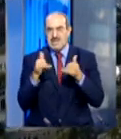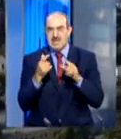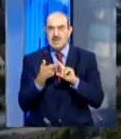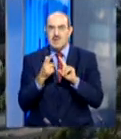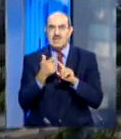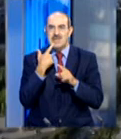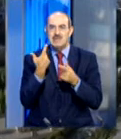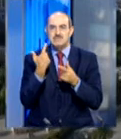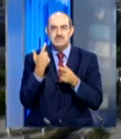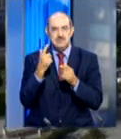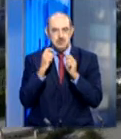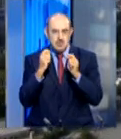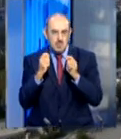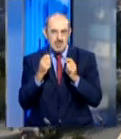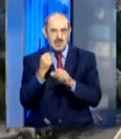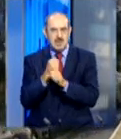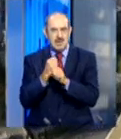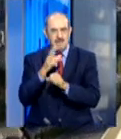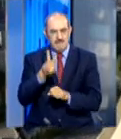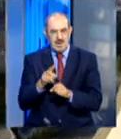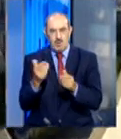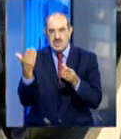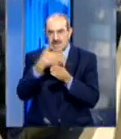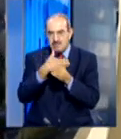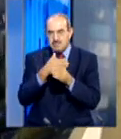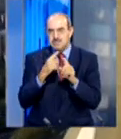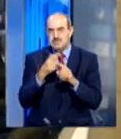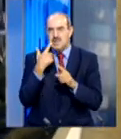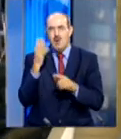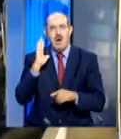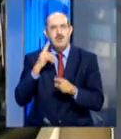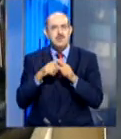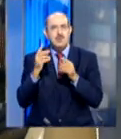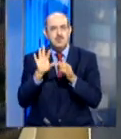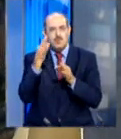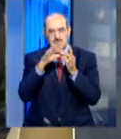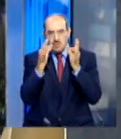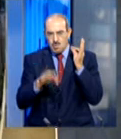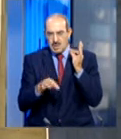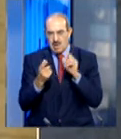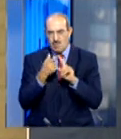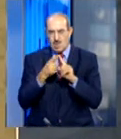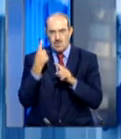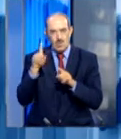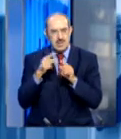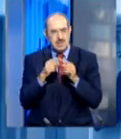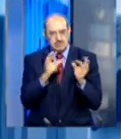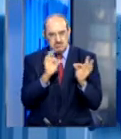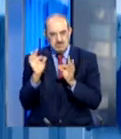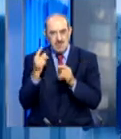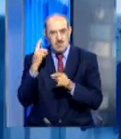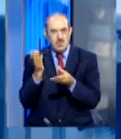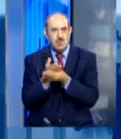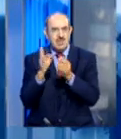على رصيد دبلوماسي حافل بالوساطات التي أثمرت حلولا واقعية ومستدامة لقضايا